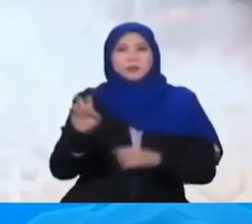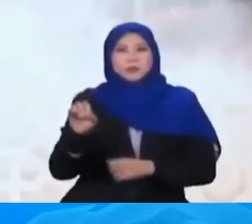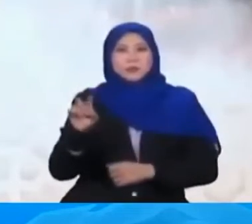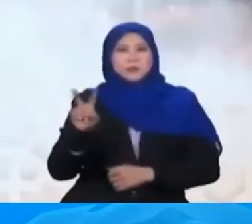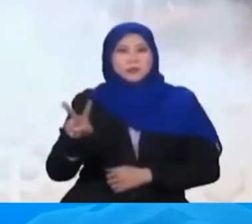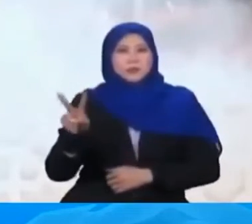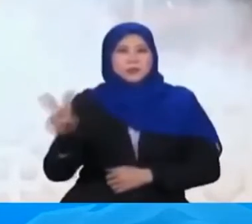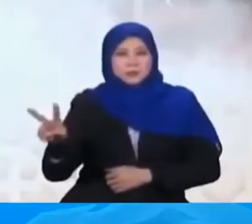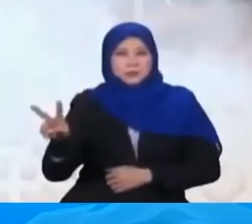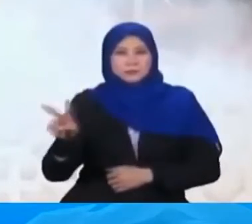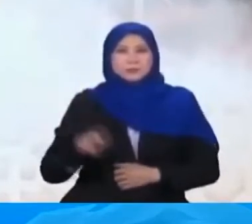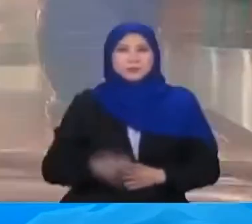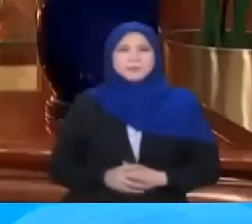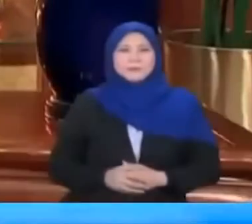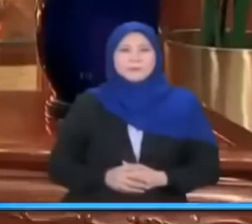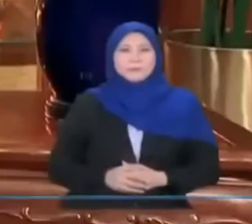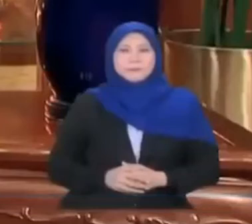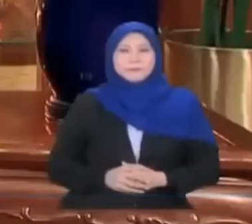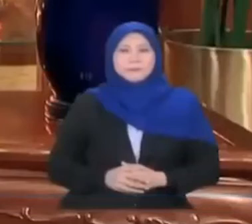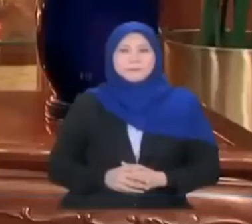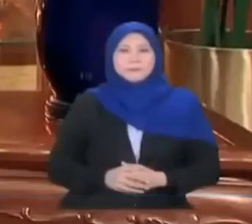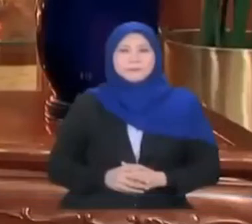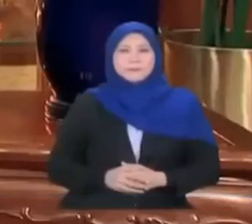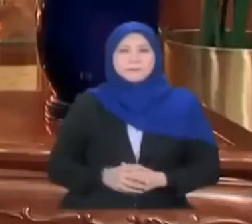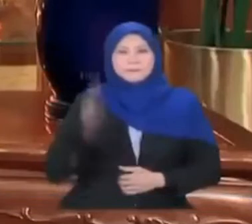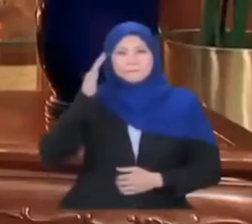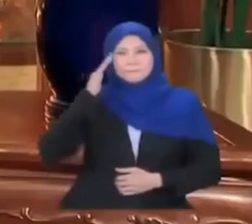2022 masih i i